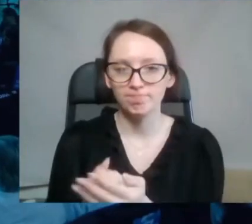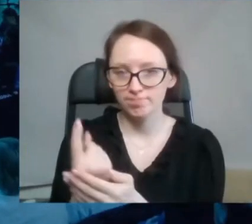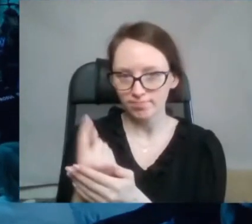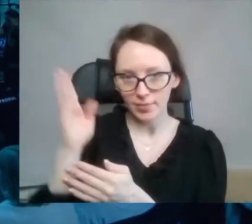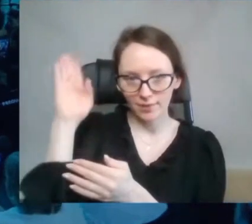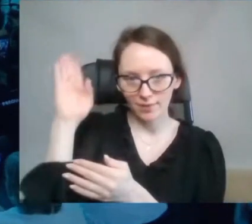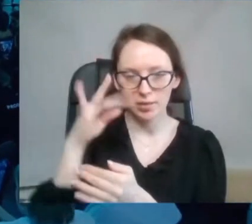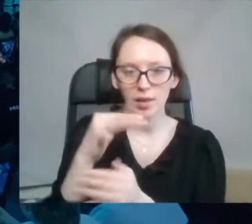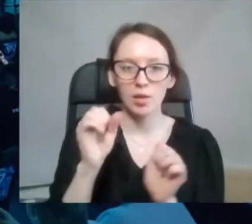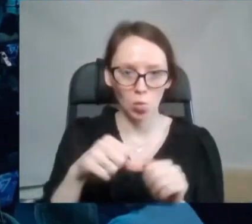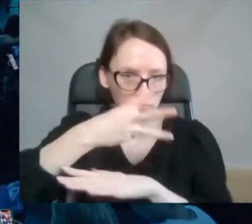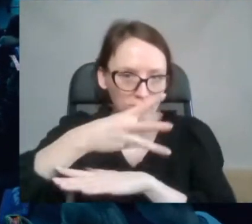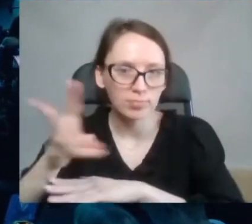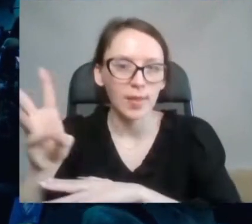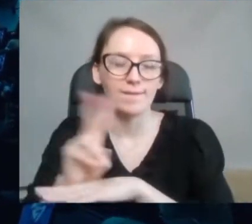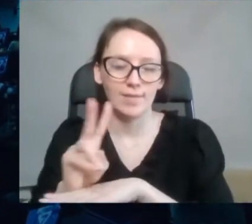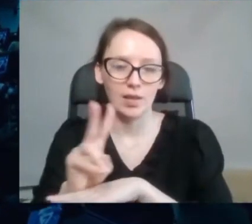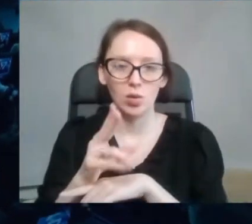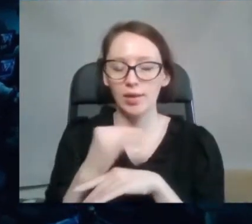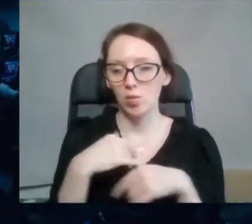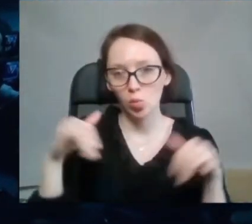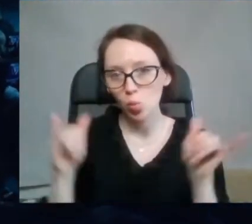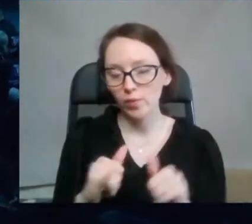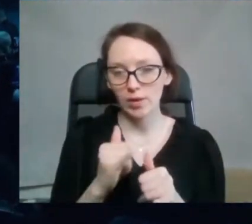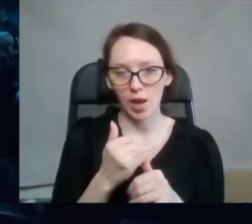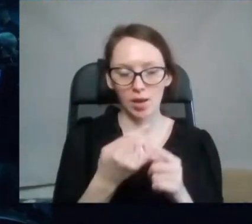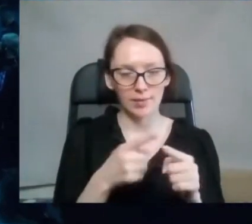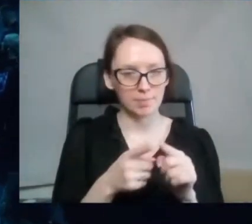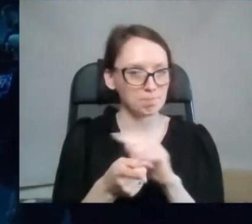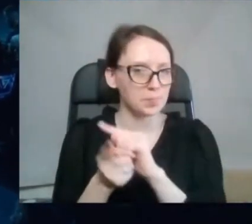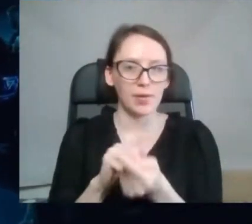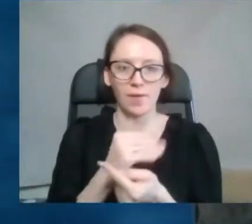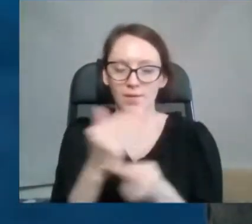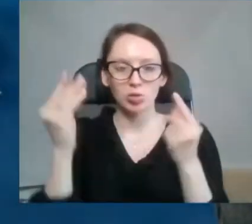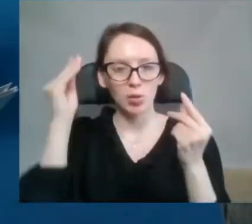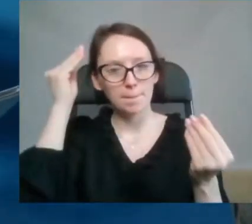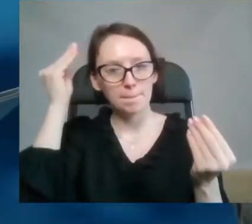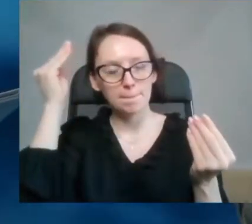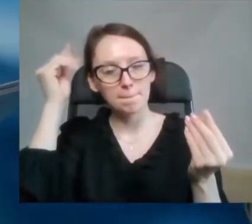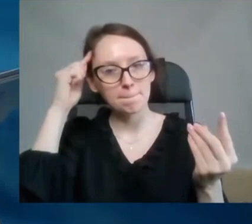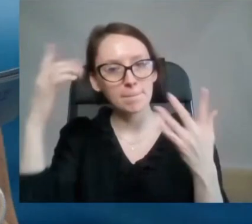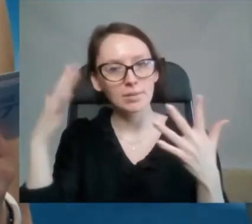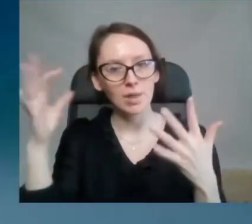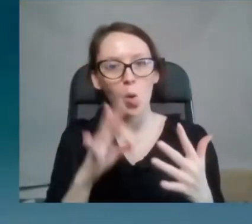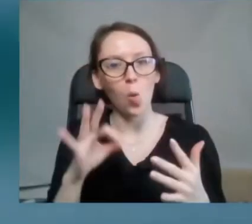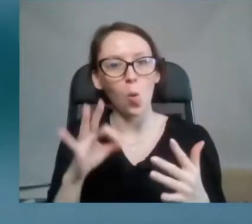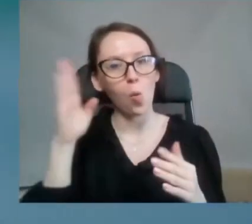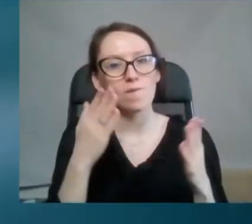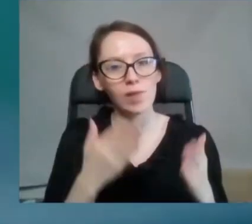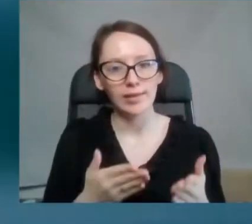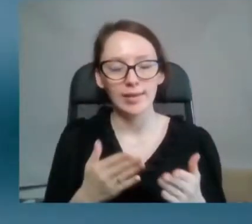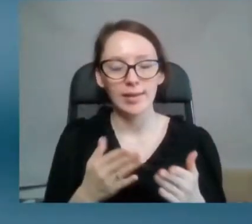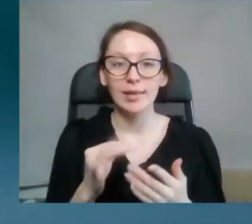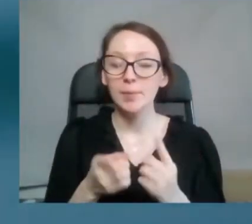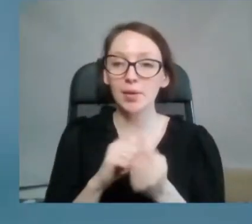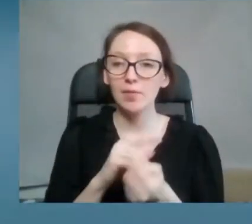Мы вас уверяем, она перевернет ваше представление о воде. Она перевернет ваше представление о здоровом